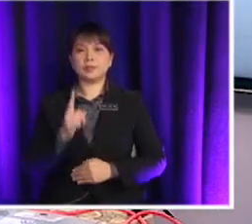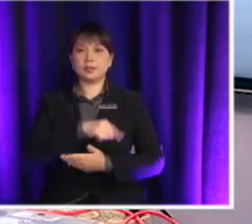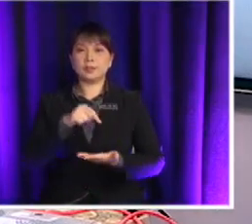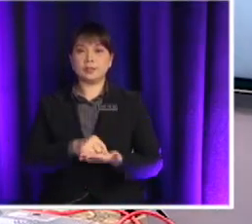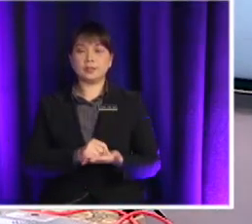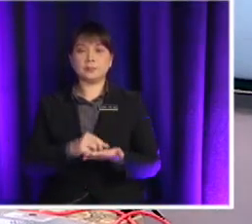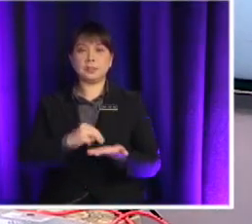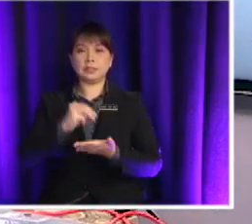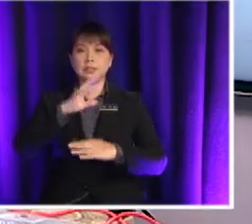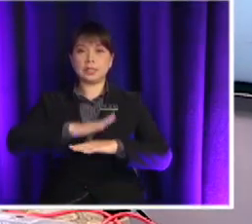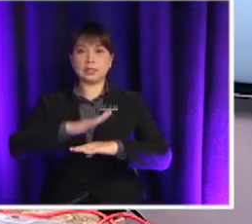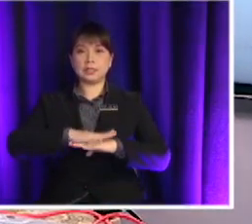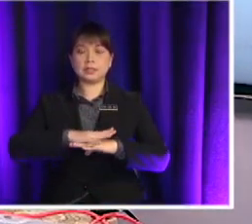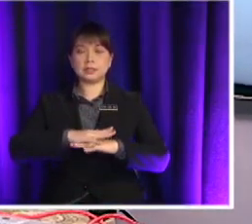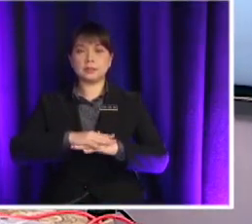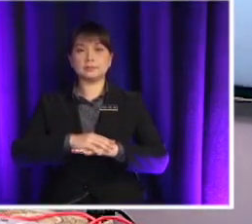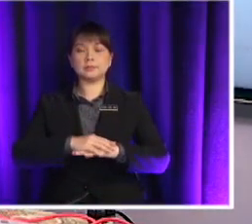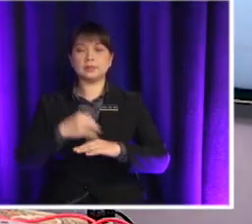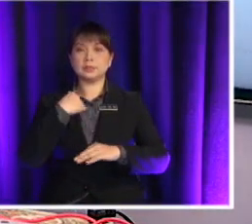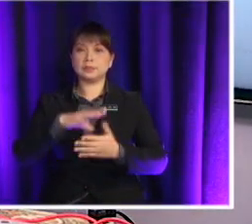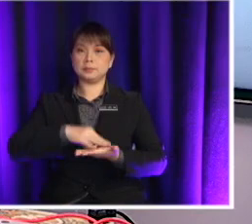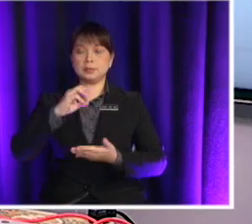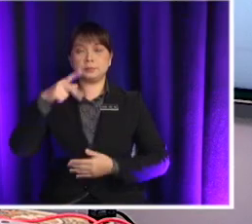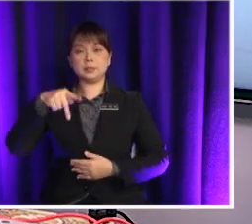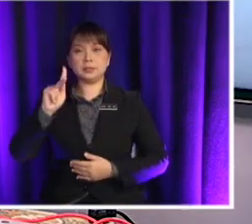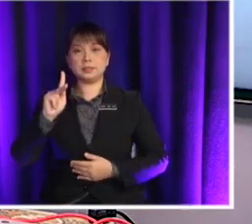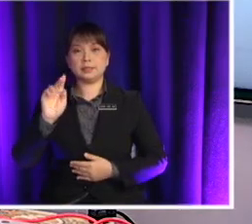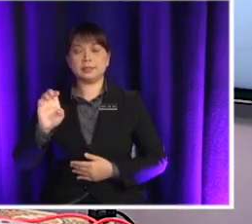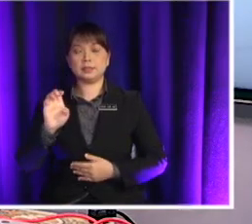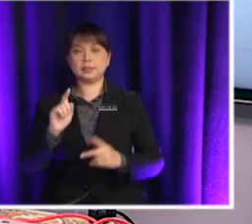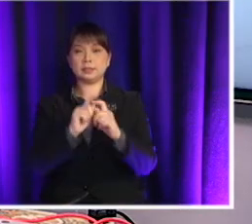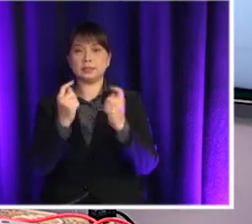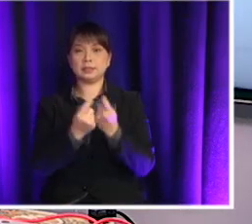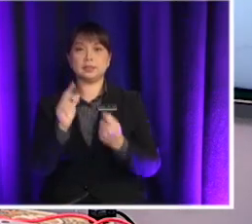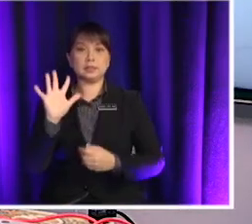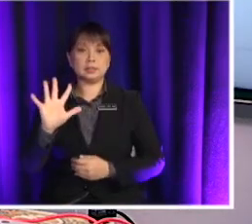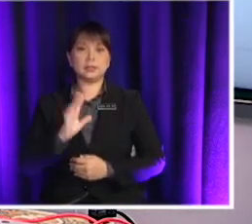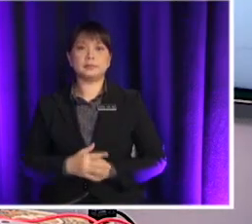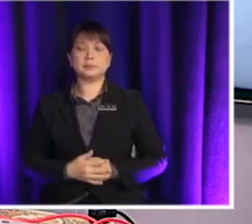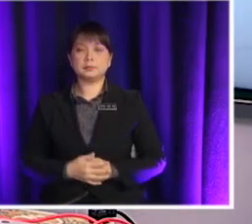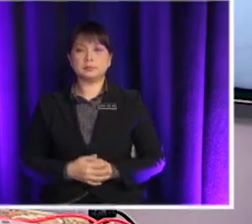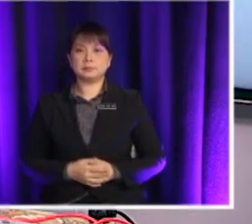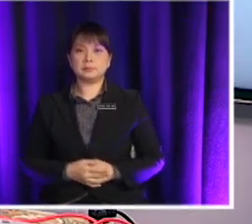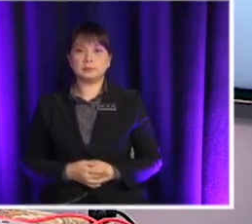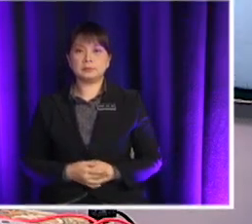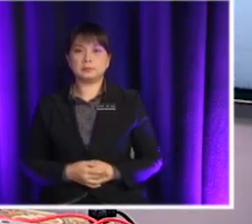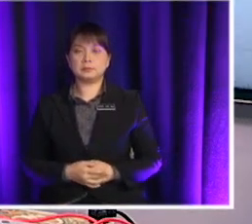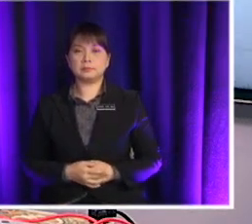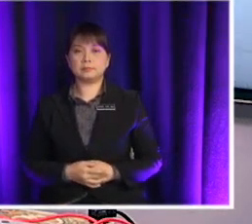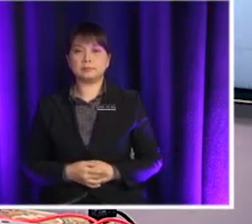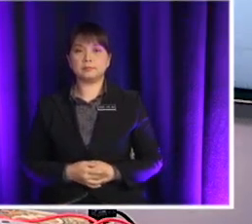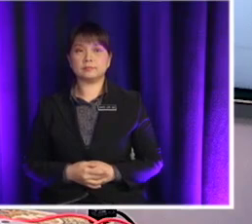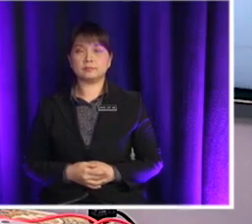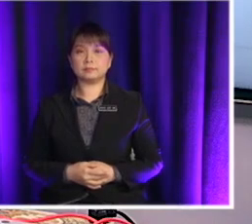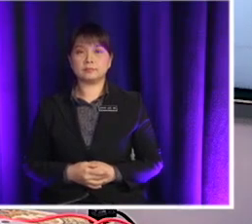slot menengah atas dalam mata pelajaran pengajian kejuruteraan elektrik dan elektronik tingkatan 5. Yang menarik pada hari ini kita